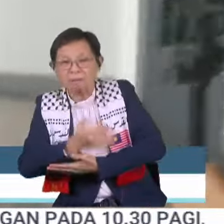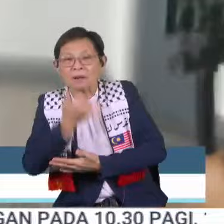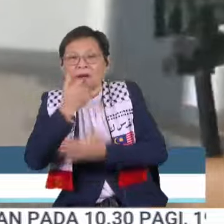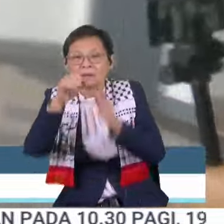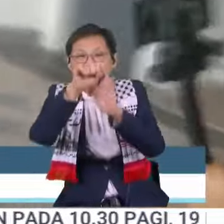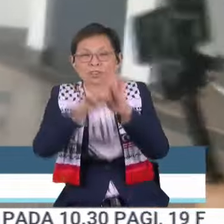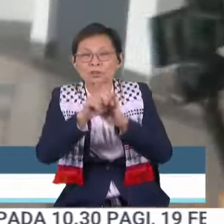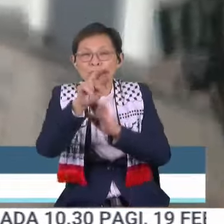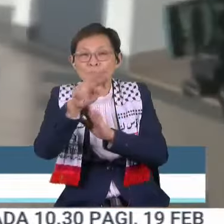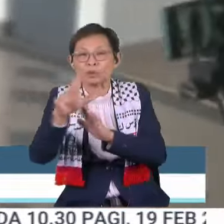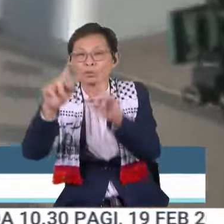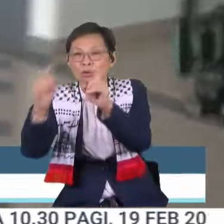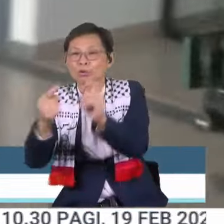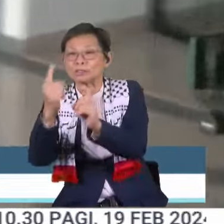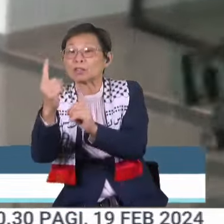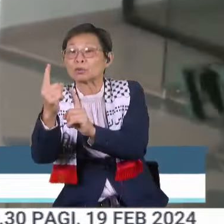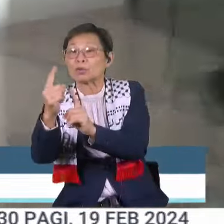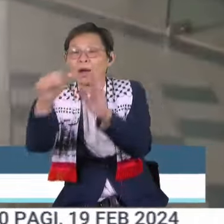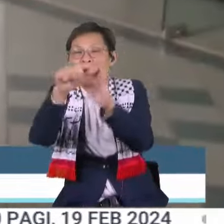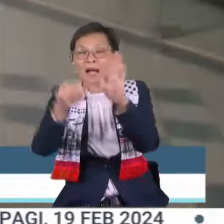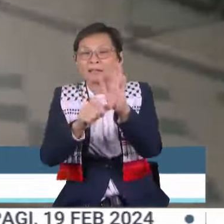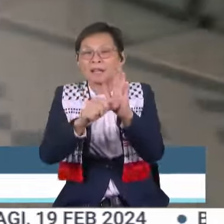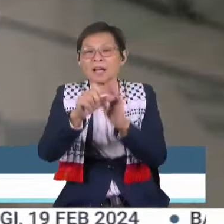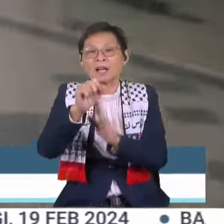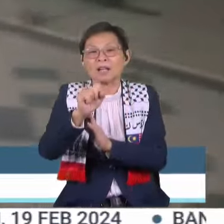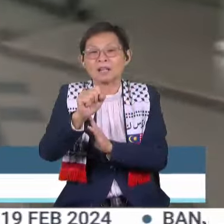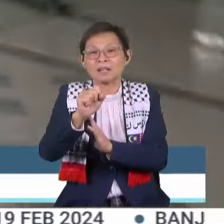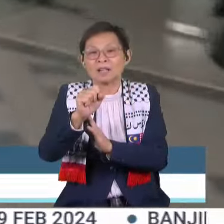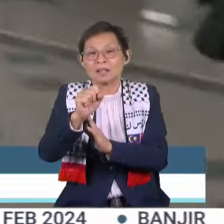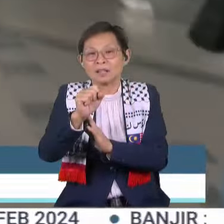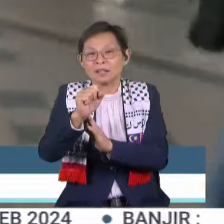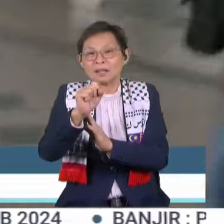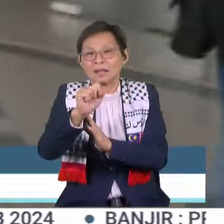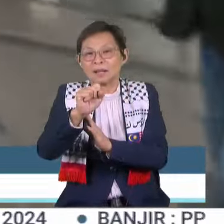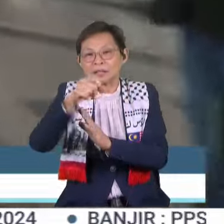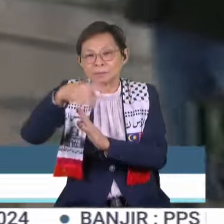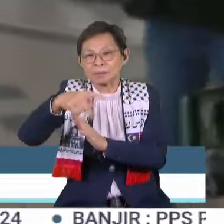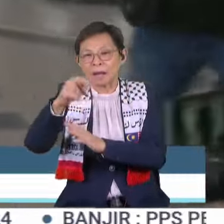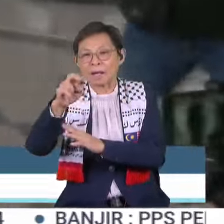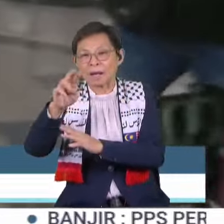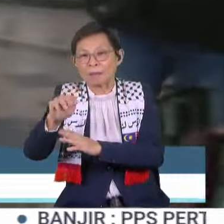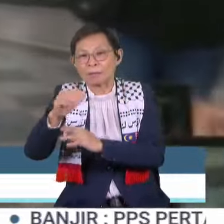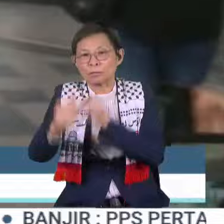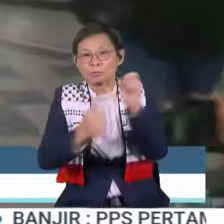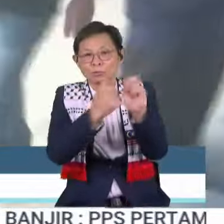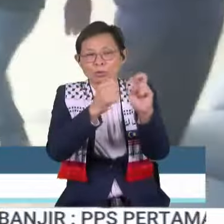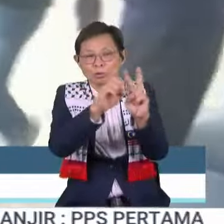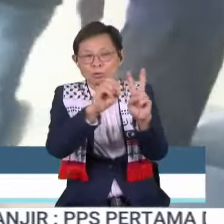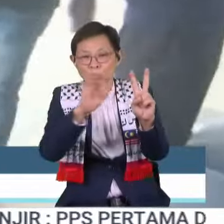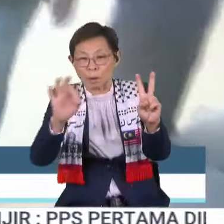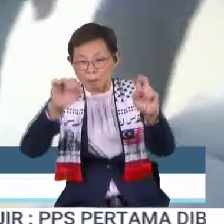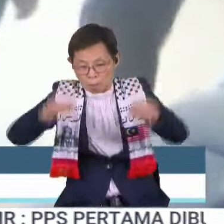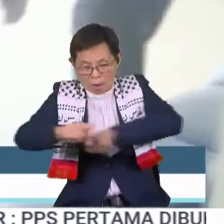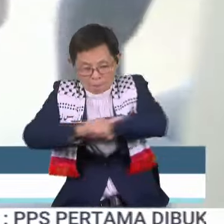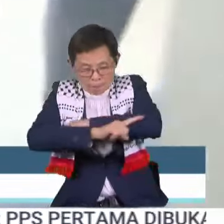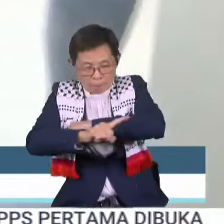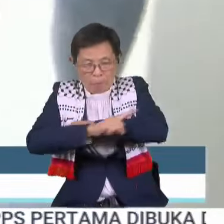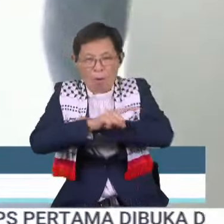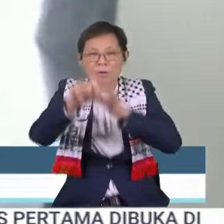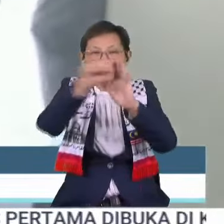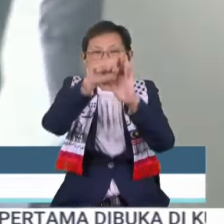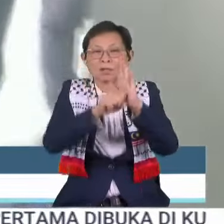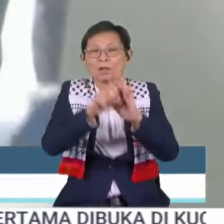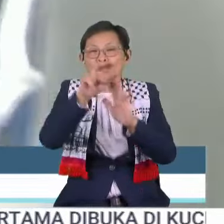seksyen 231 akta suruhanjaya pencegahan rasuah Malaysia sprm 2009 dan boleh dihukum di bawah